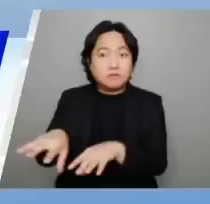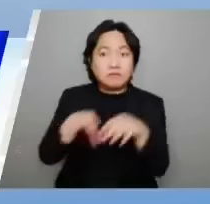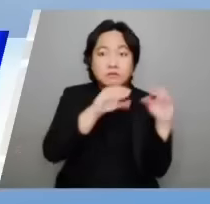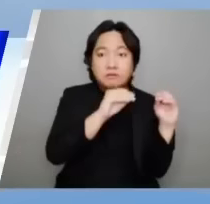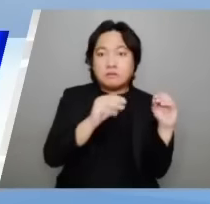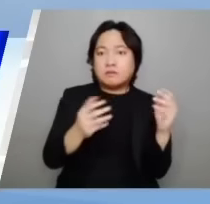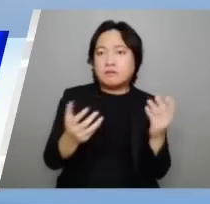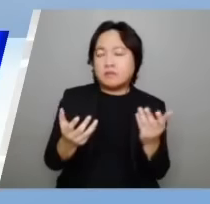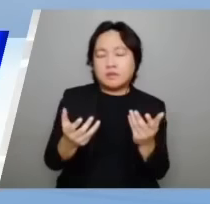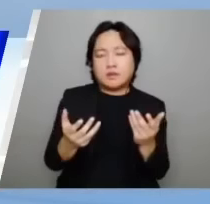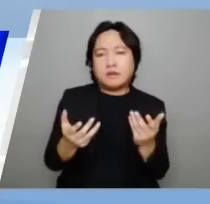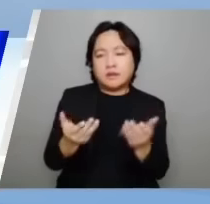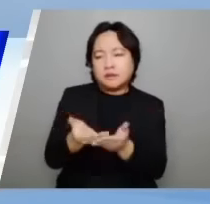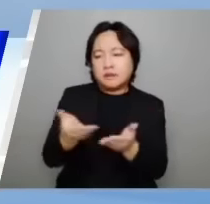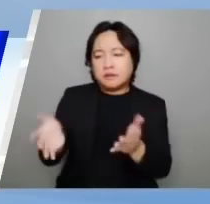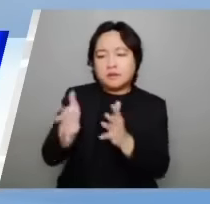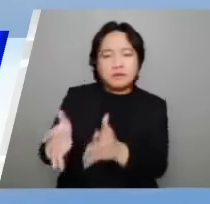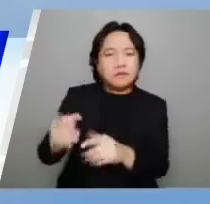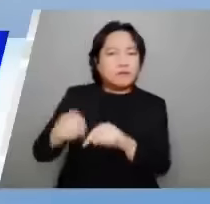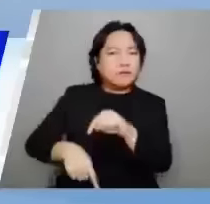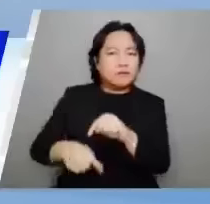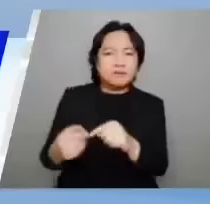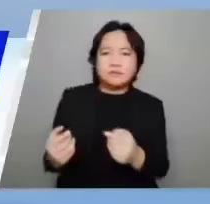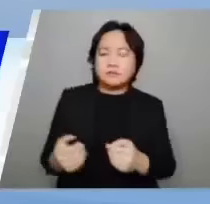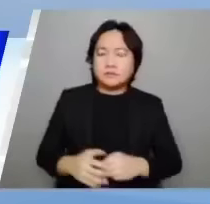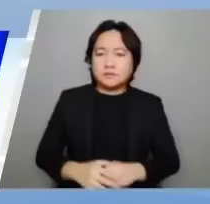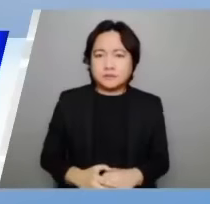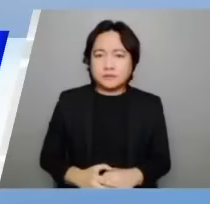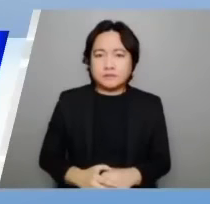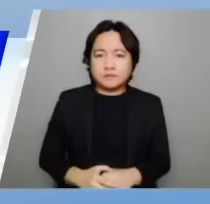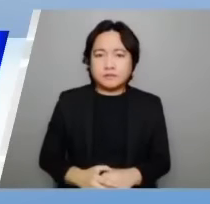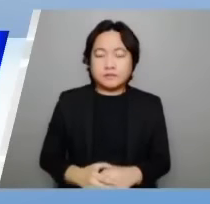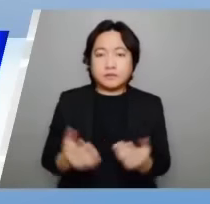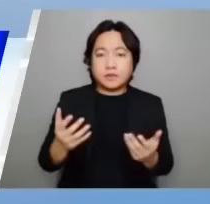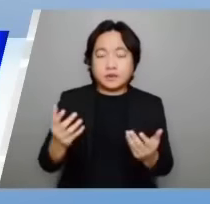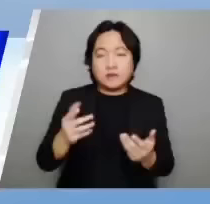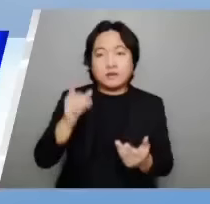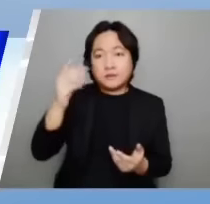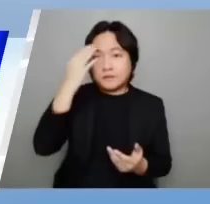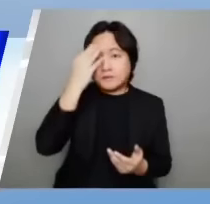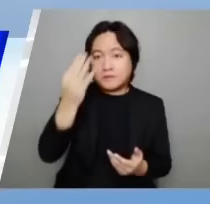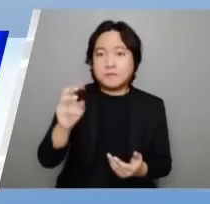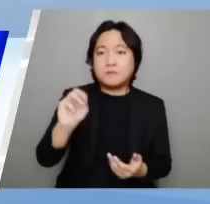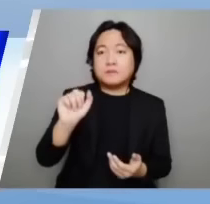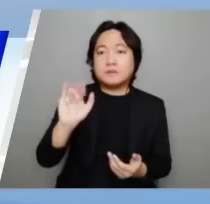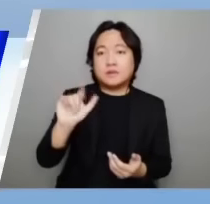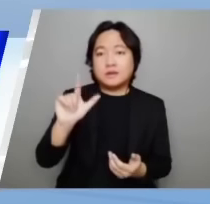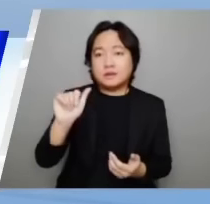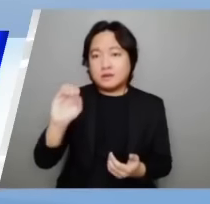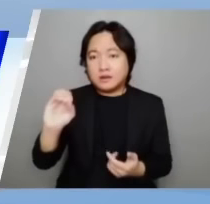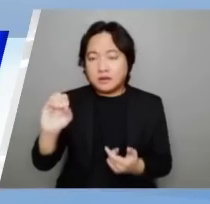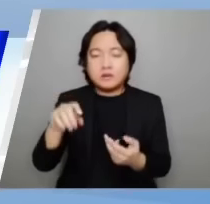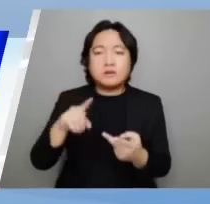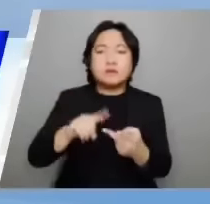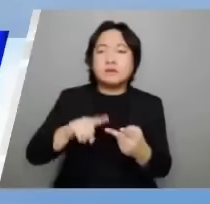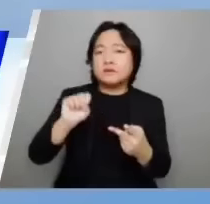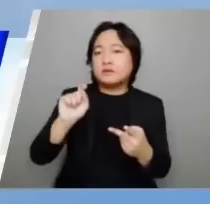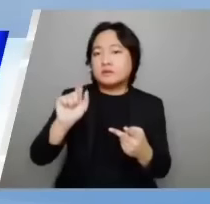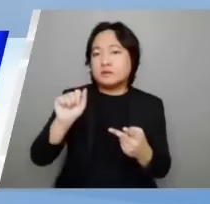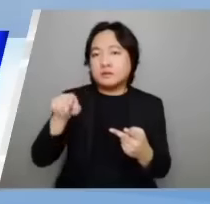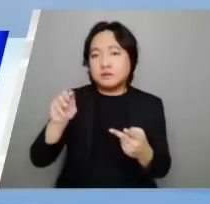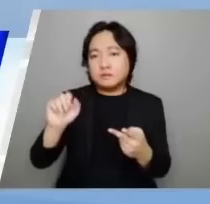po ba? Binahari ng ilang barangay sa Marilao. At sa bayan ng Santa Maria, hindi madaanan kanina ang Makaiban Bridge